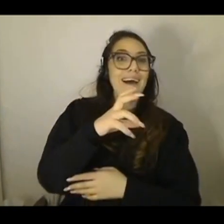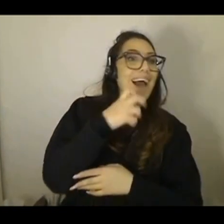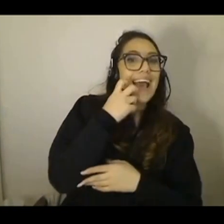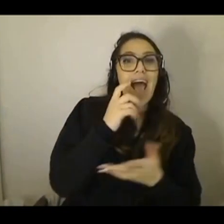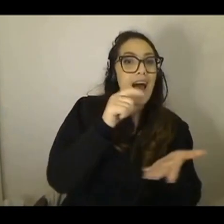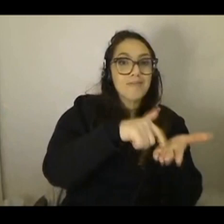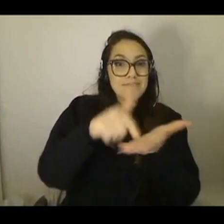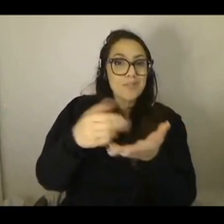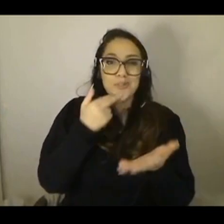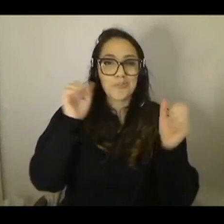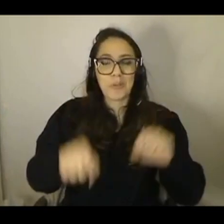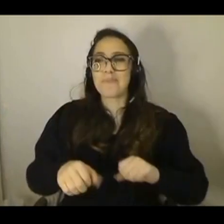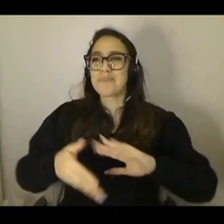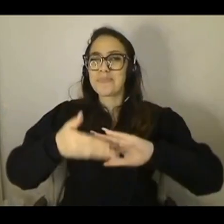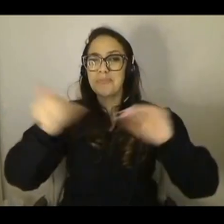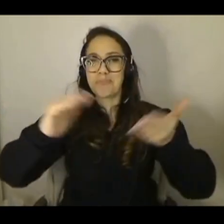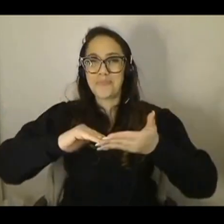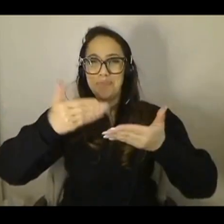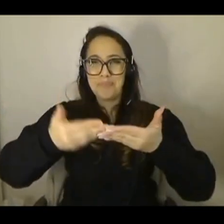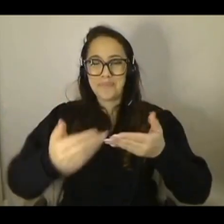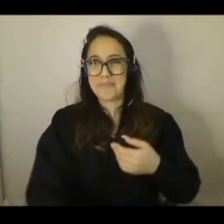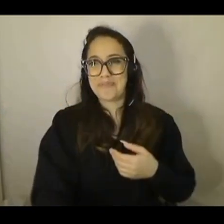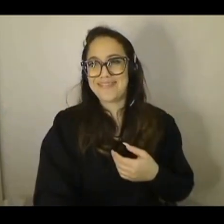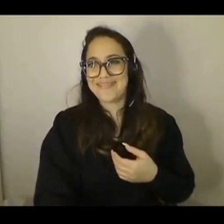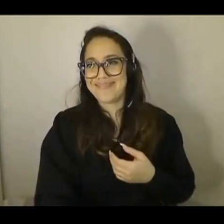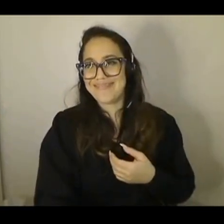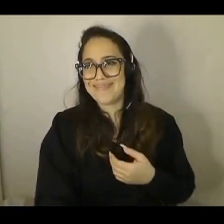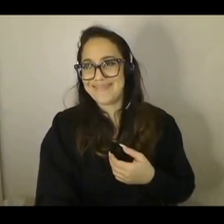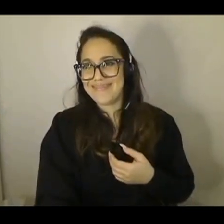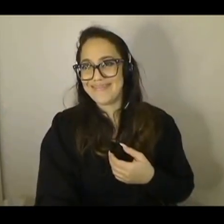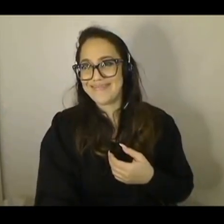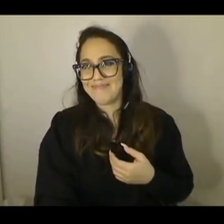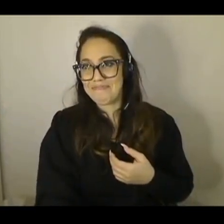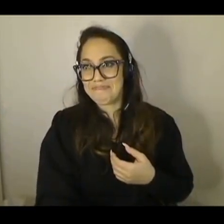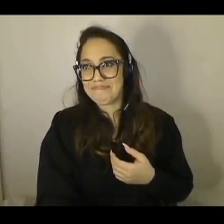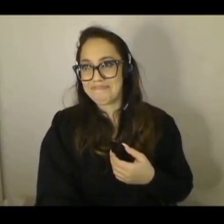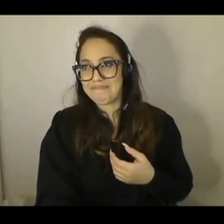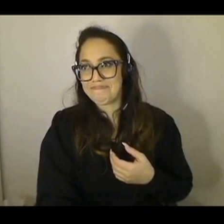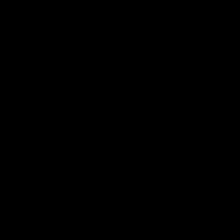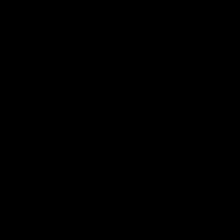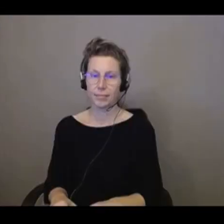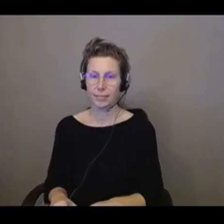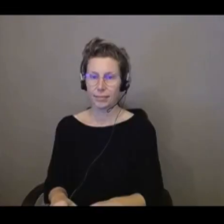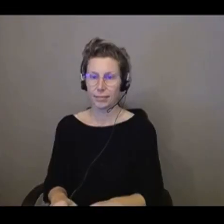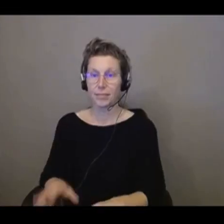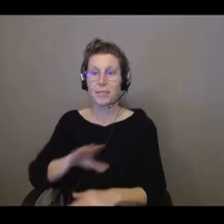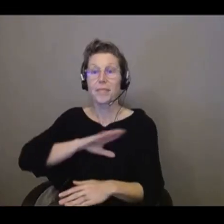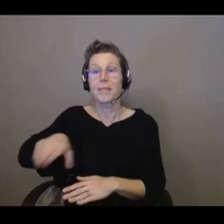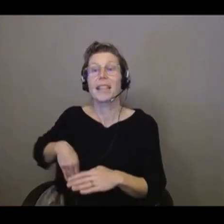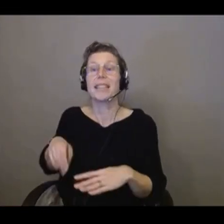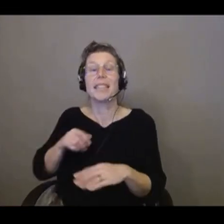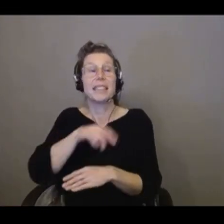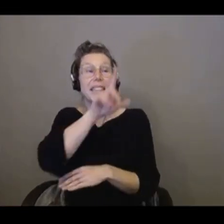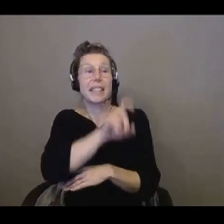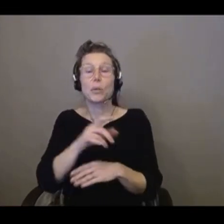utiliser. Dernière toute petite question, parce qu'on est en train de me presser dans le timing, mais c'est normal. Est-ce que pour les personnes en déficience visuelle, par exemple,